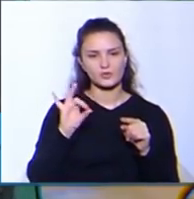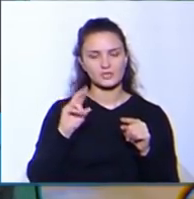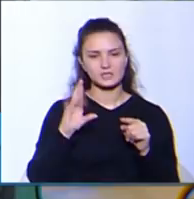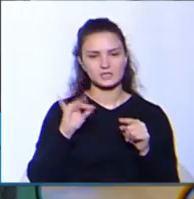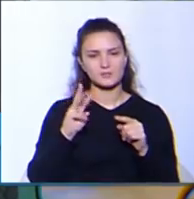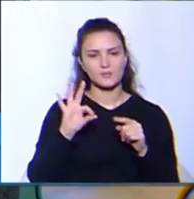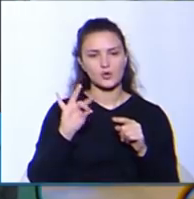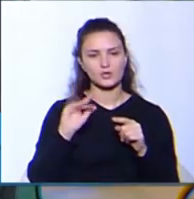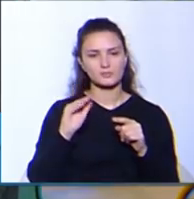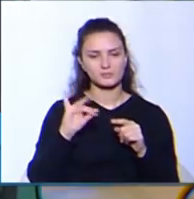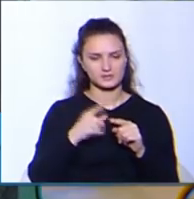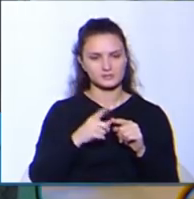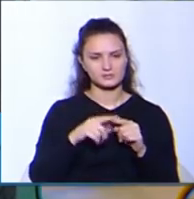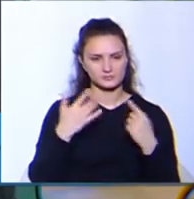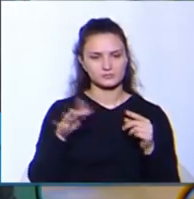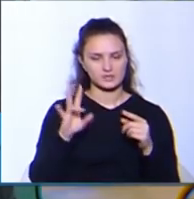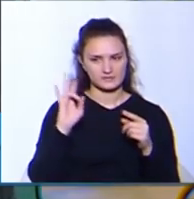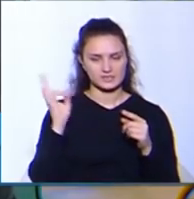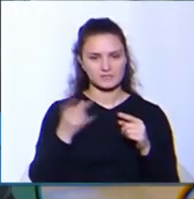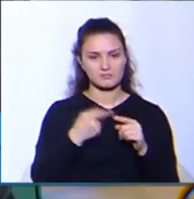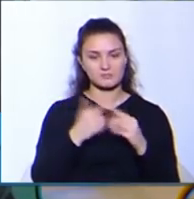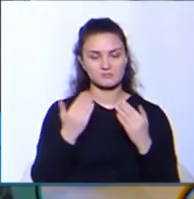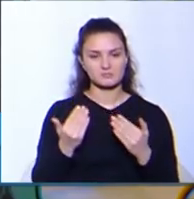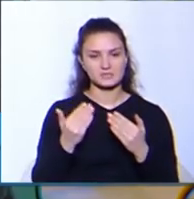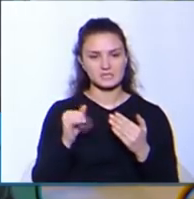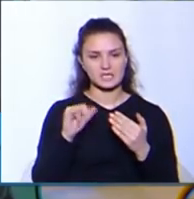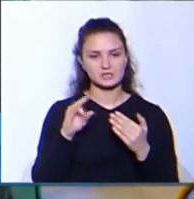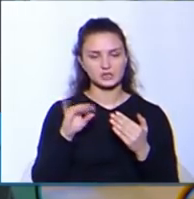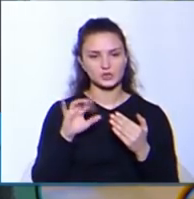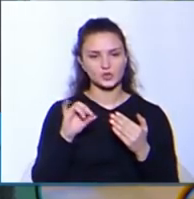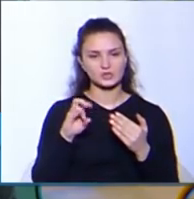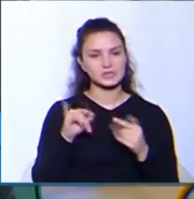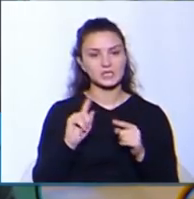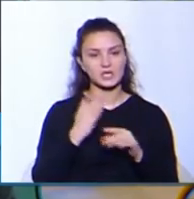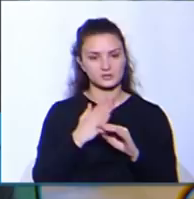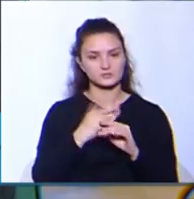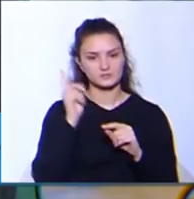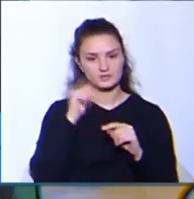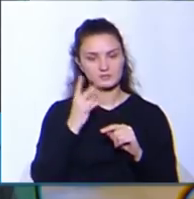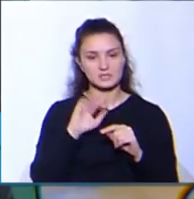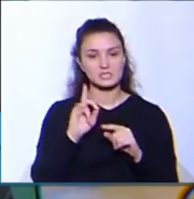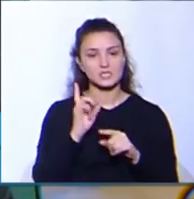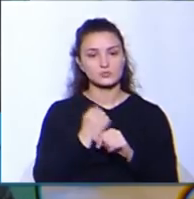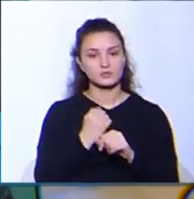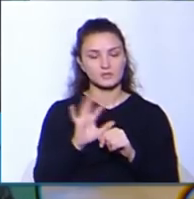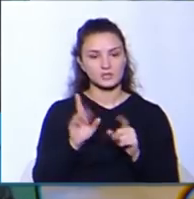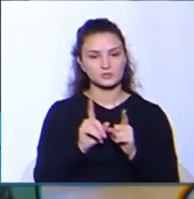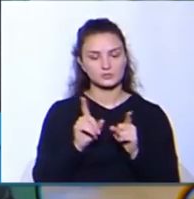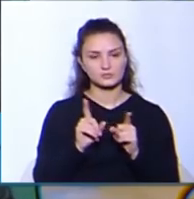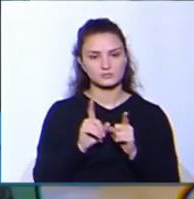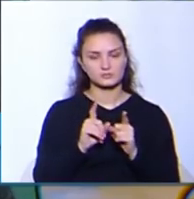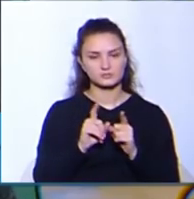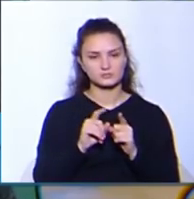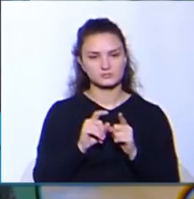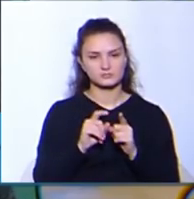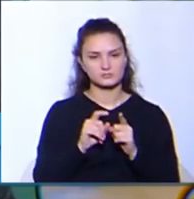წოდებული მორფი რომელიც ფართოდ არის გავრცელებული მისი ანტიდოტი ჩვენ ვიცით რა არის მაგრამ რაც არ უნდა ვაკეთოთ ეს ანტიდოტი გარკვეულ